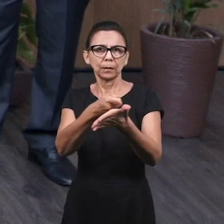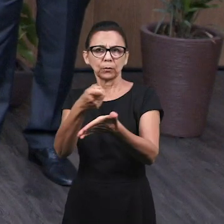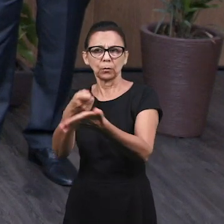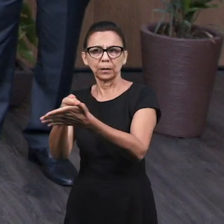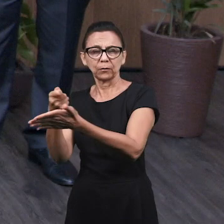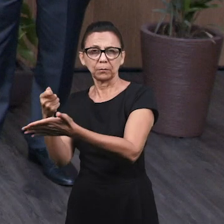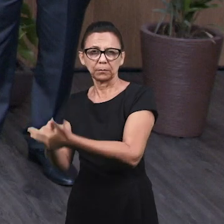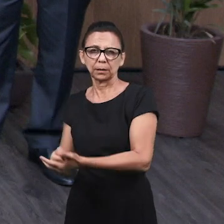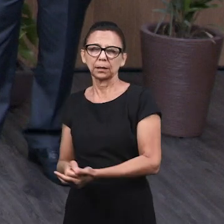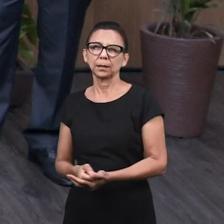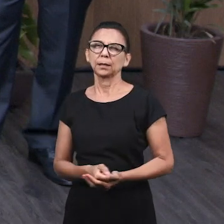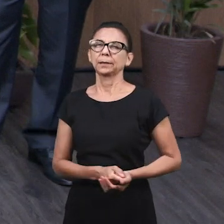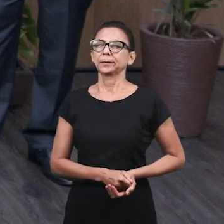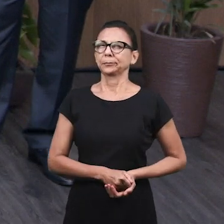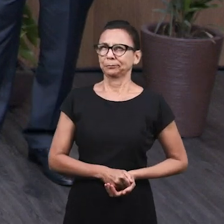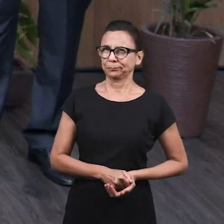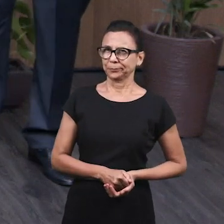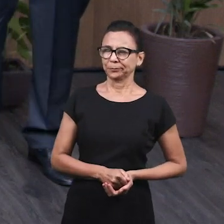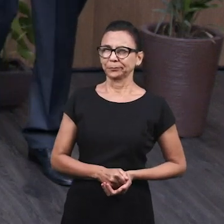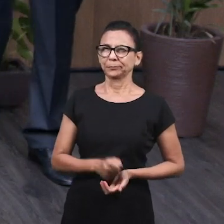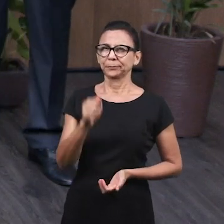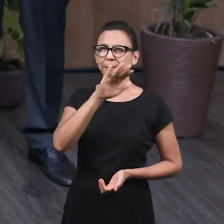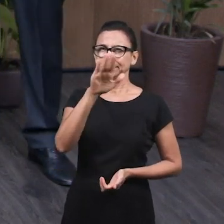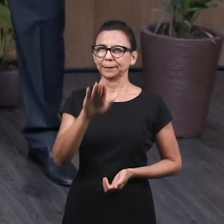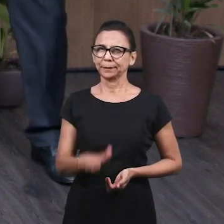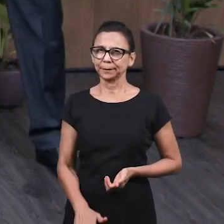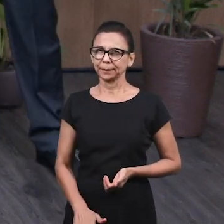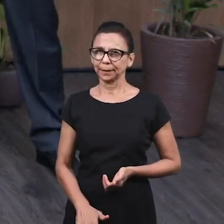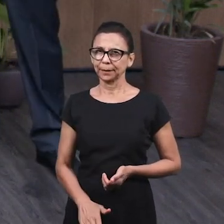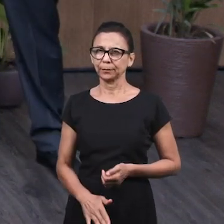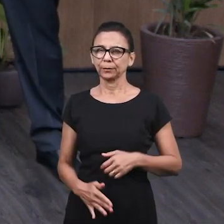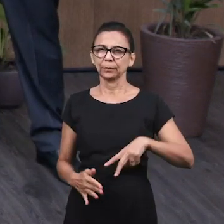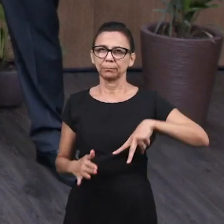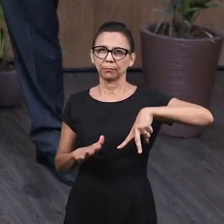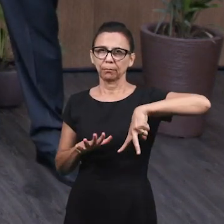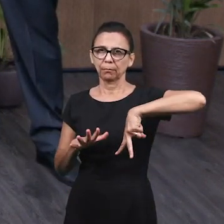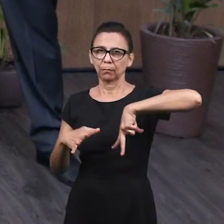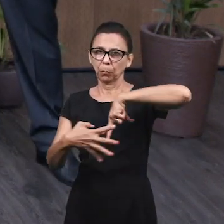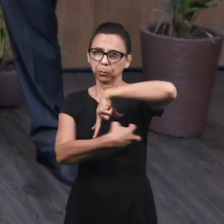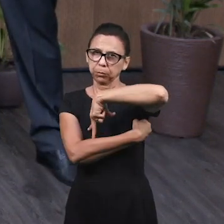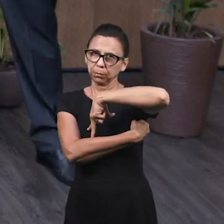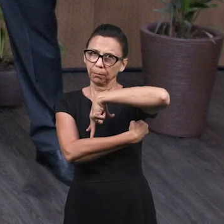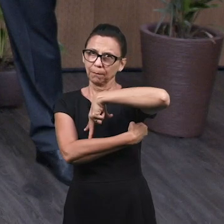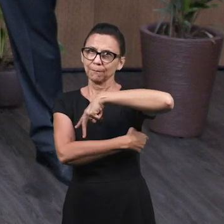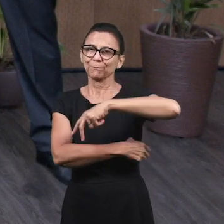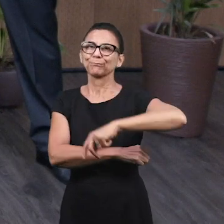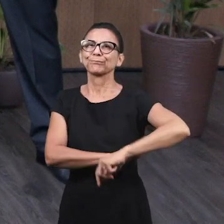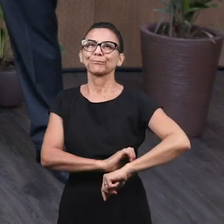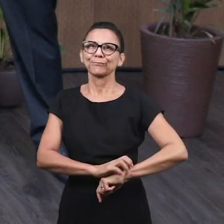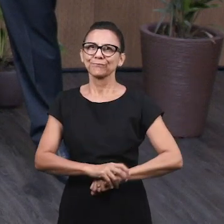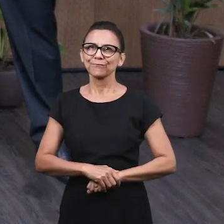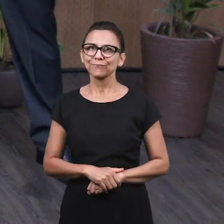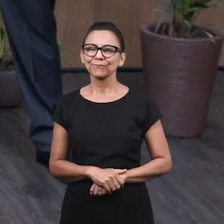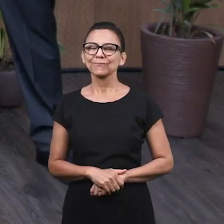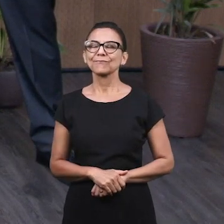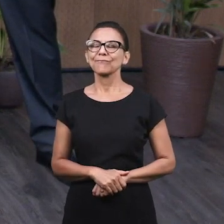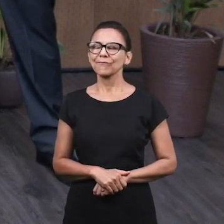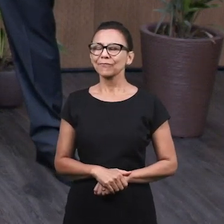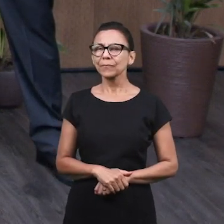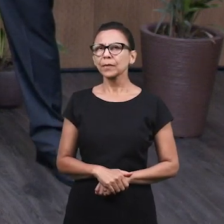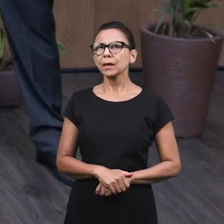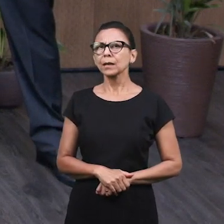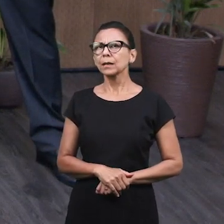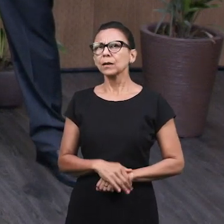donc abusé de sa position pour agir de manière erronée. Comment s'est donnée cette rencontre de Zachée avec le